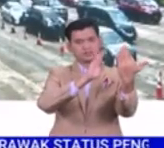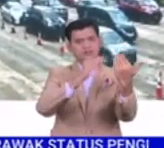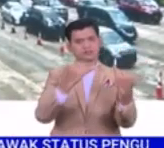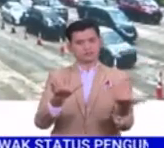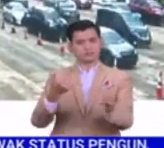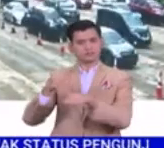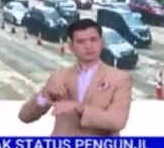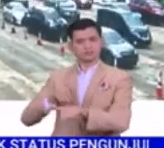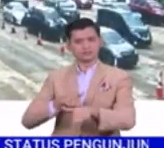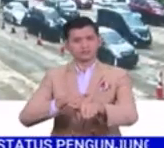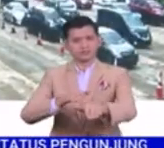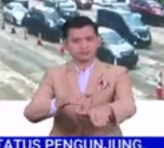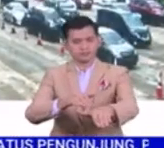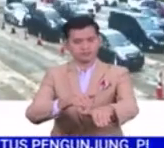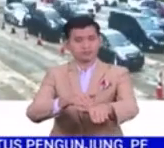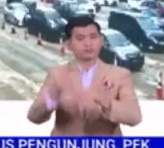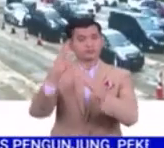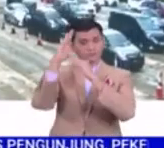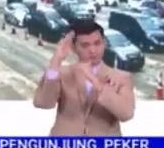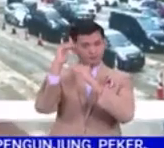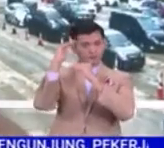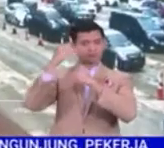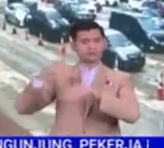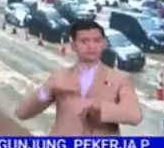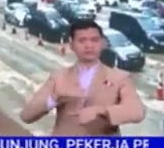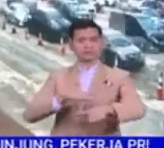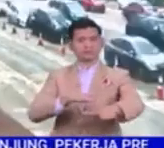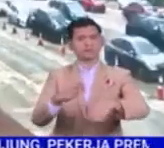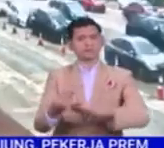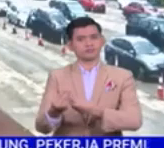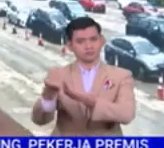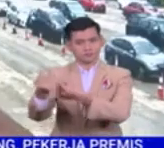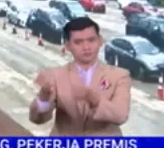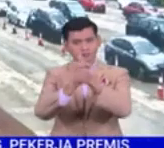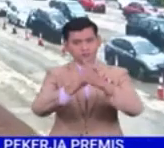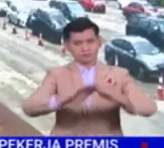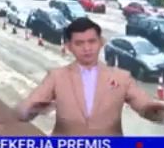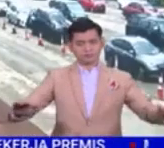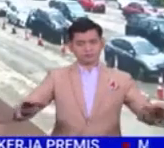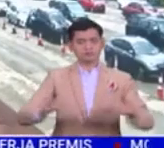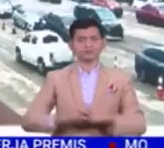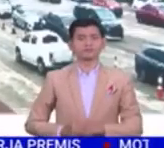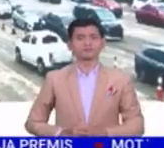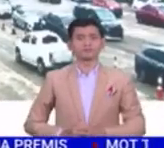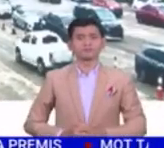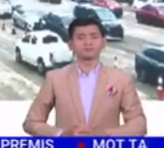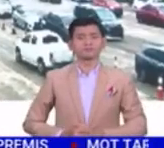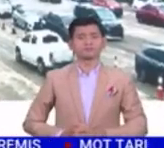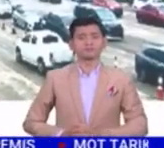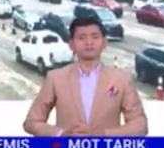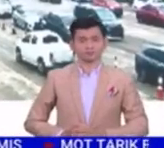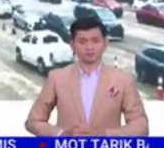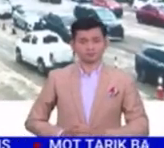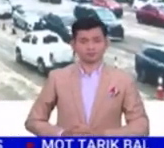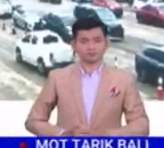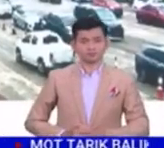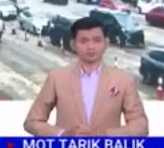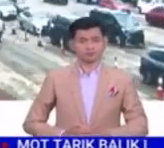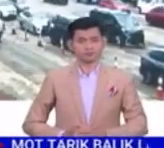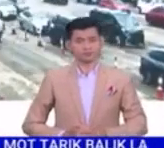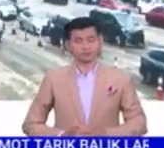panjang dan supaya perjalanan pun adalah selamat. Dan pengguna-pengguna juga dinasihatkan untuk